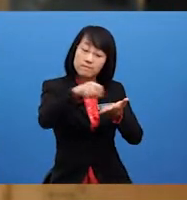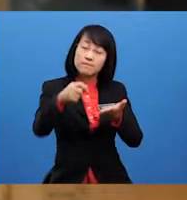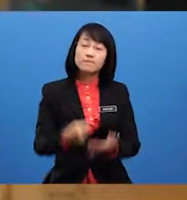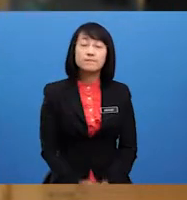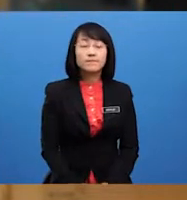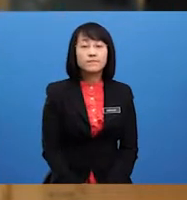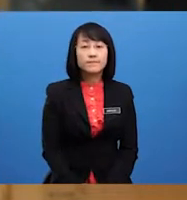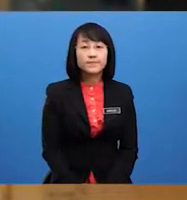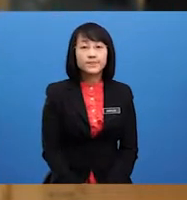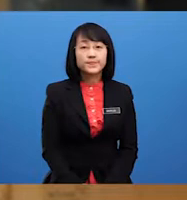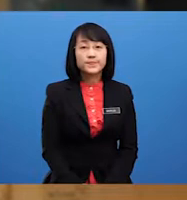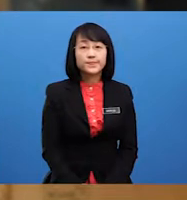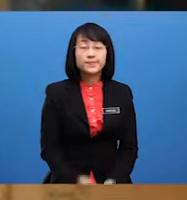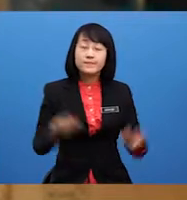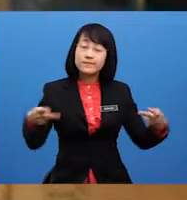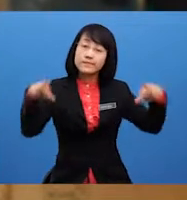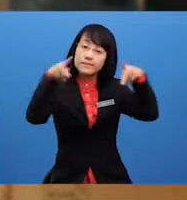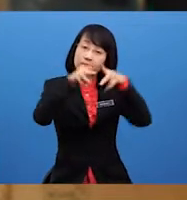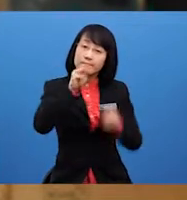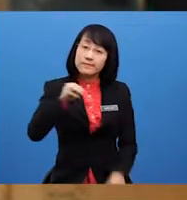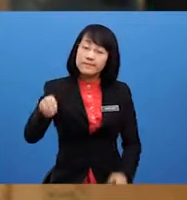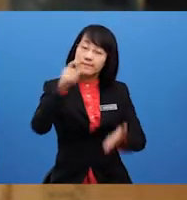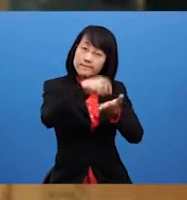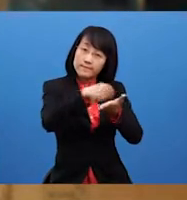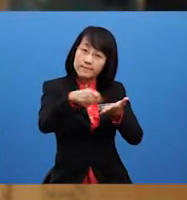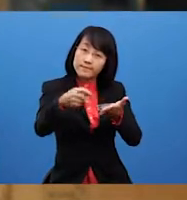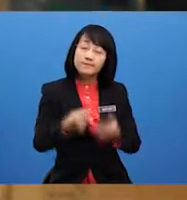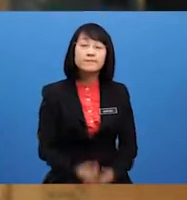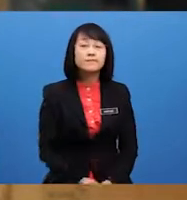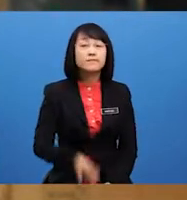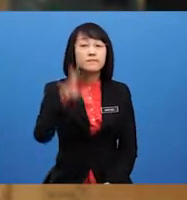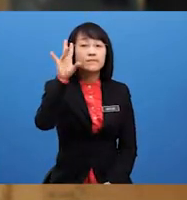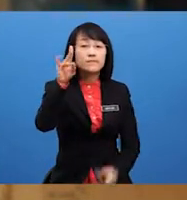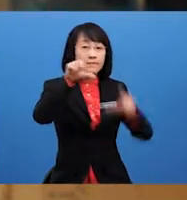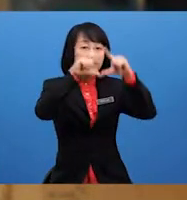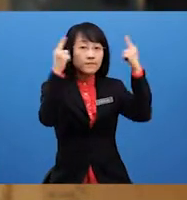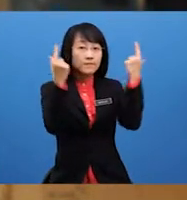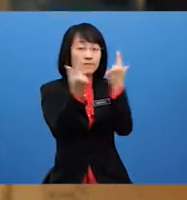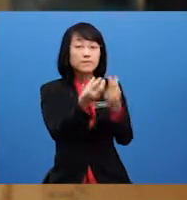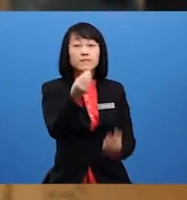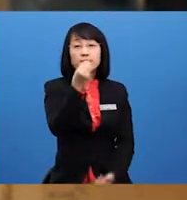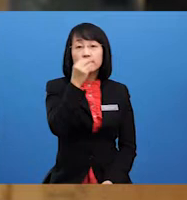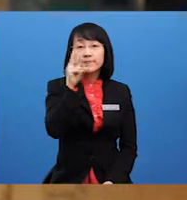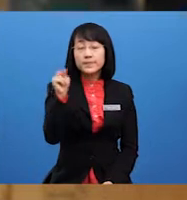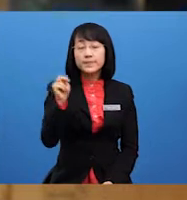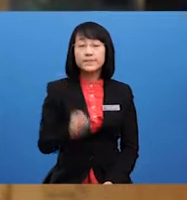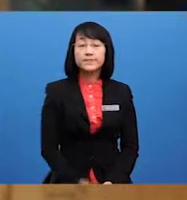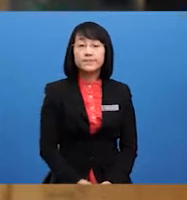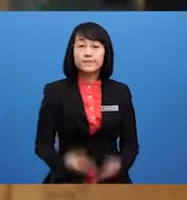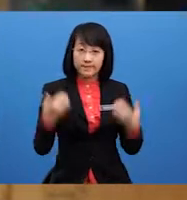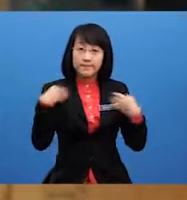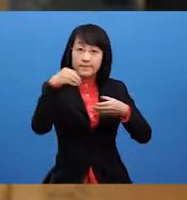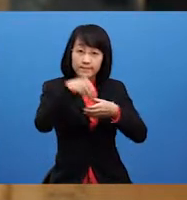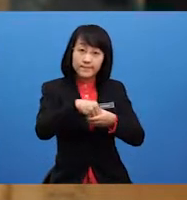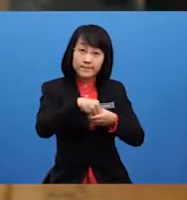Antaranya, yang perlu murid-murid catatkan adalah 7 kelas makanan. Ada tak dalam nota?